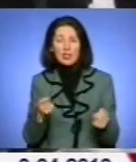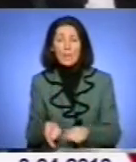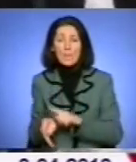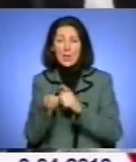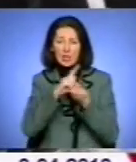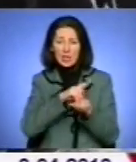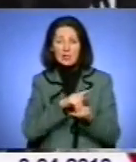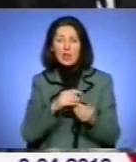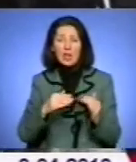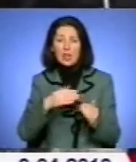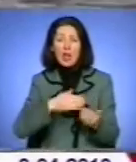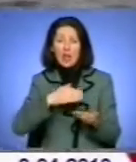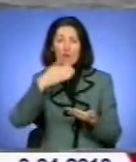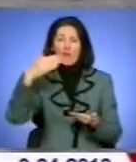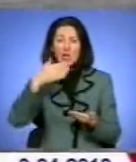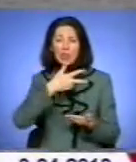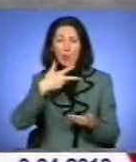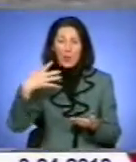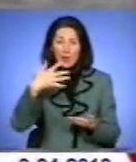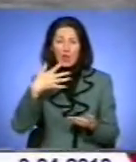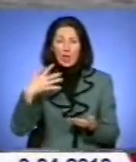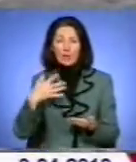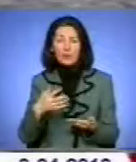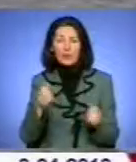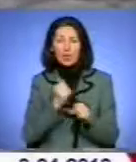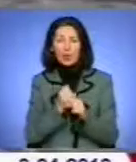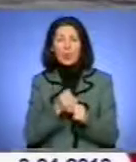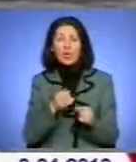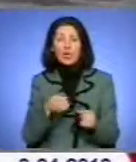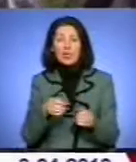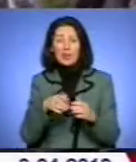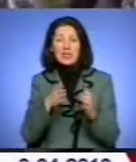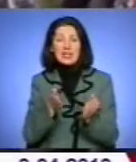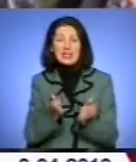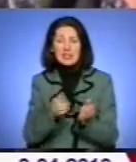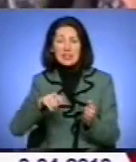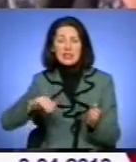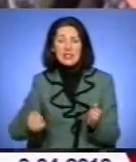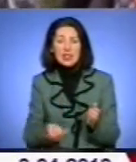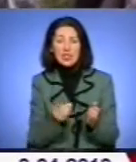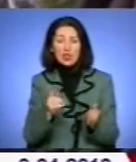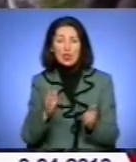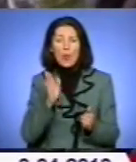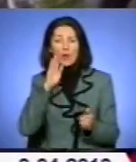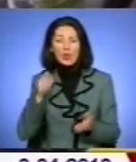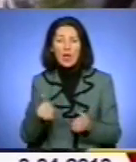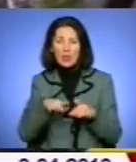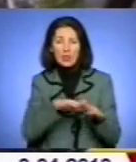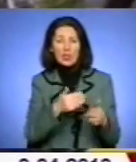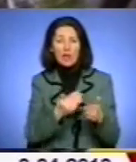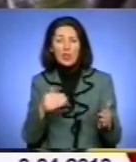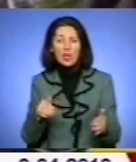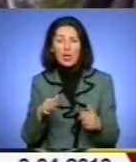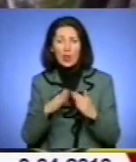Насамперед необхідно зробити стік, щоб відвести воду від подвір'я. сільським і селищним головам, мобілізувати